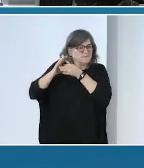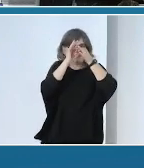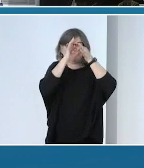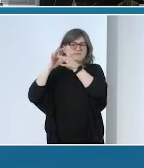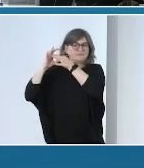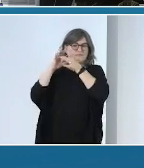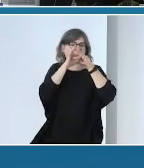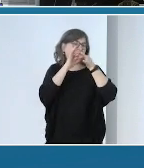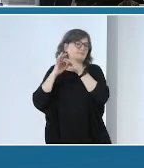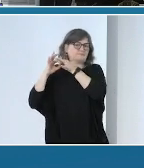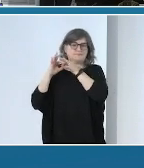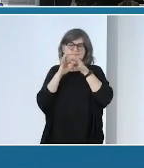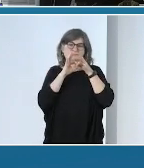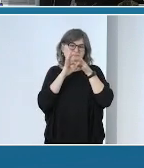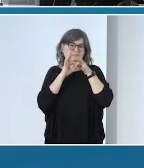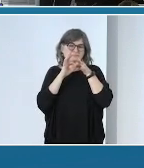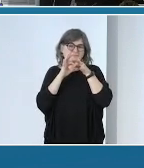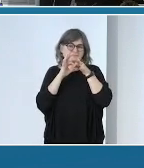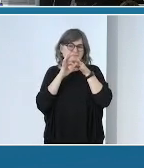très, très lié à